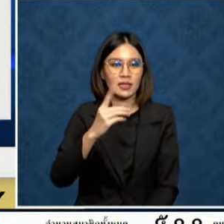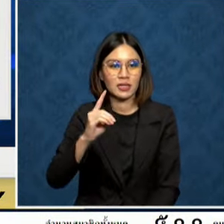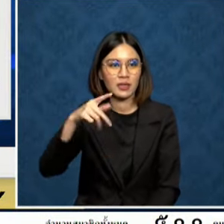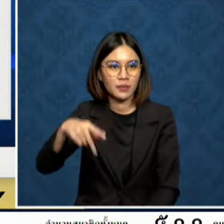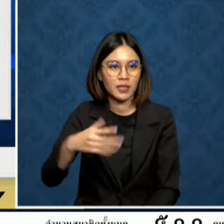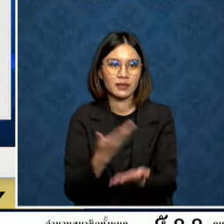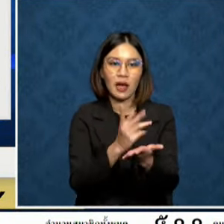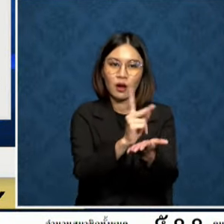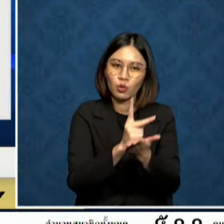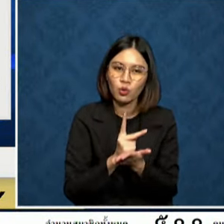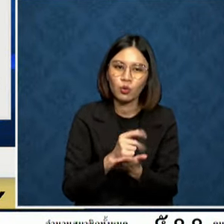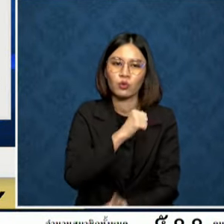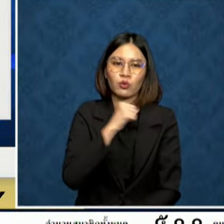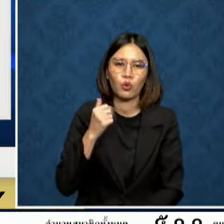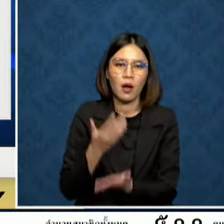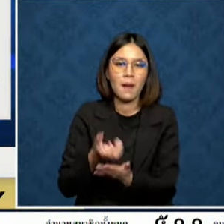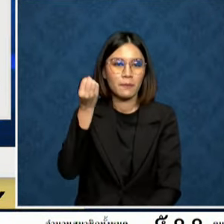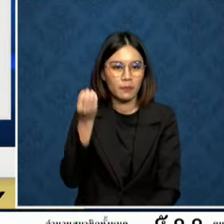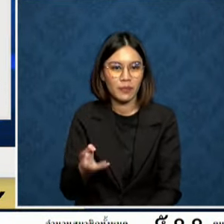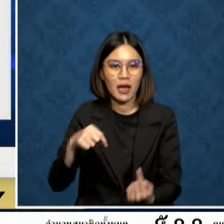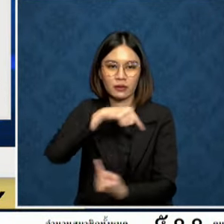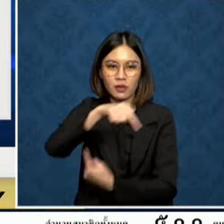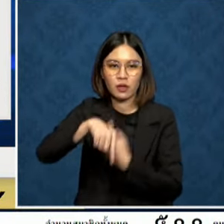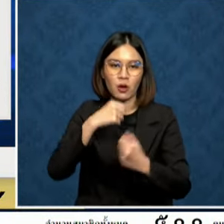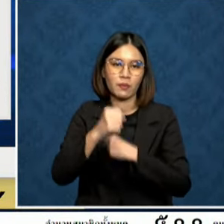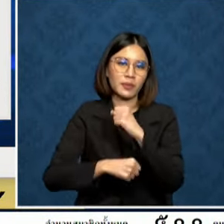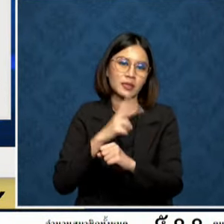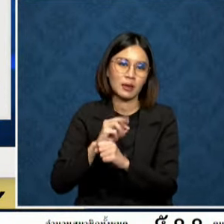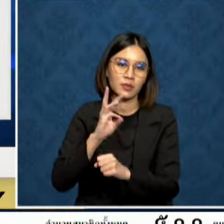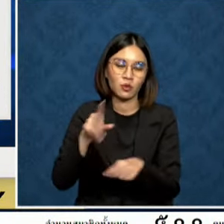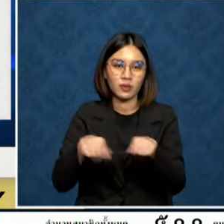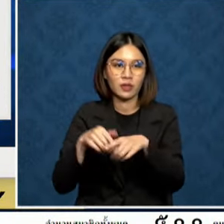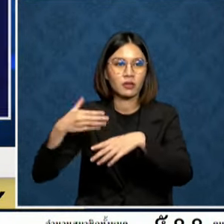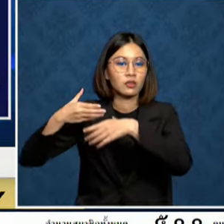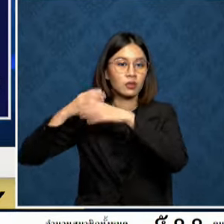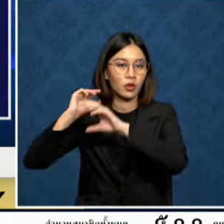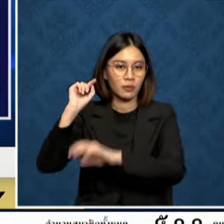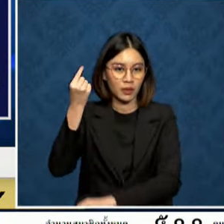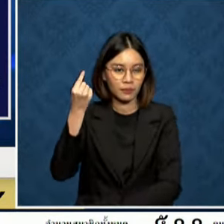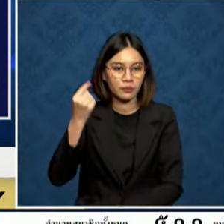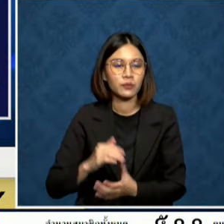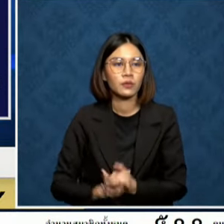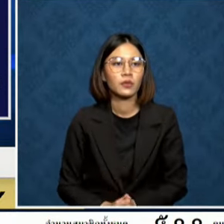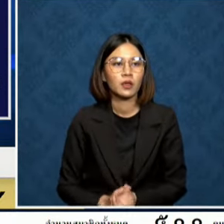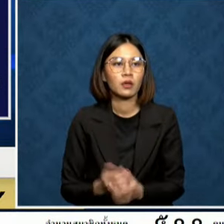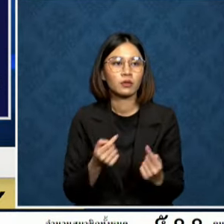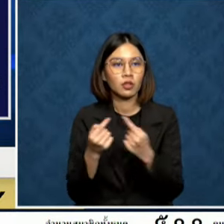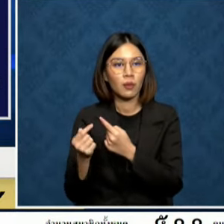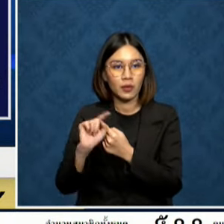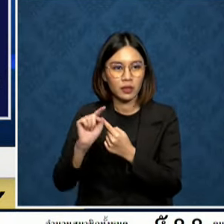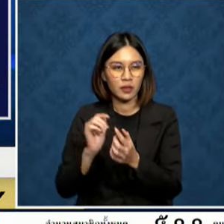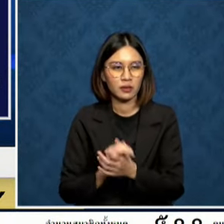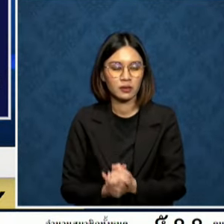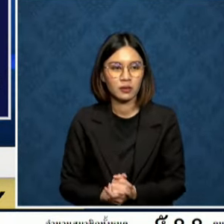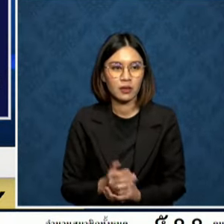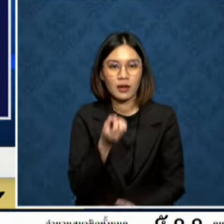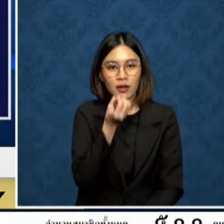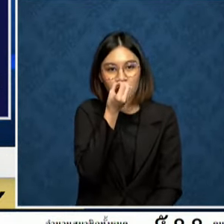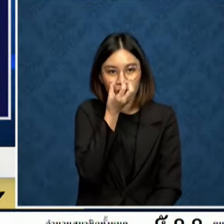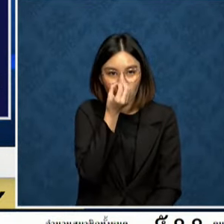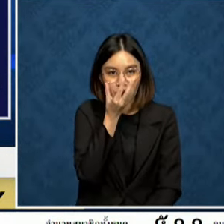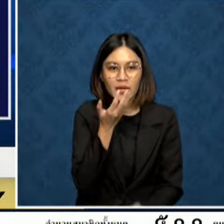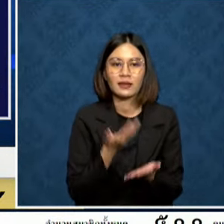ขาดดุลเนี่ยก็สูงที่สุดในรอบ 36ปีเช่นเดียวกันค่ะขอย้อนกลับไปหน้าแรกก่อนค่ะต่อไปค่ะดอกเบี้ยต่อ